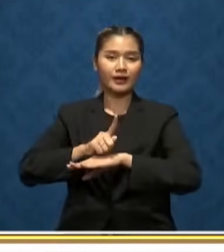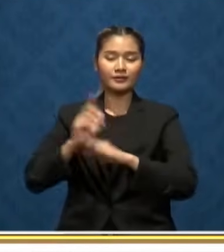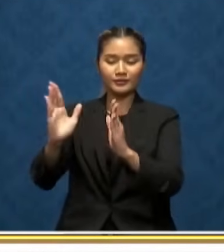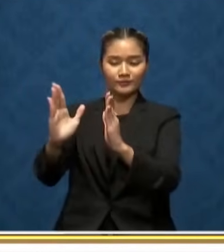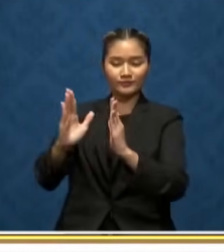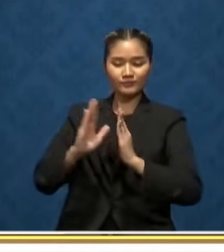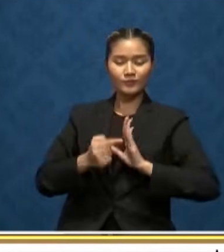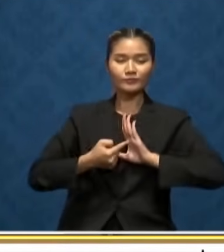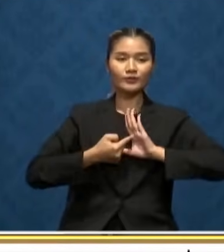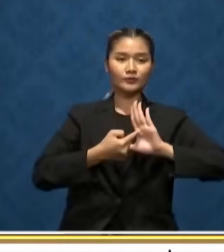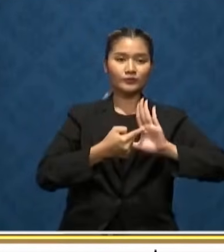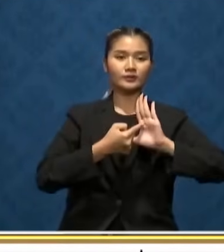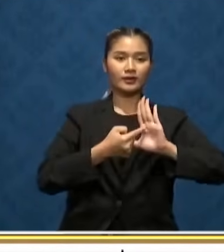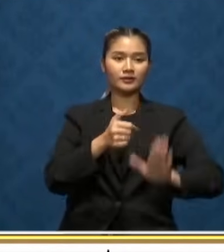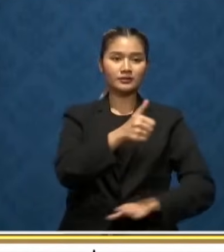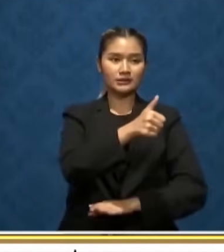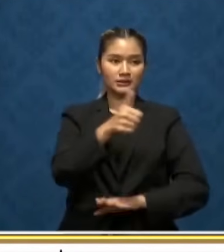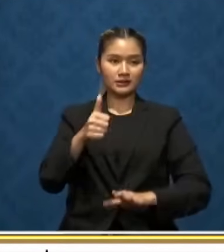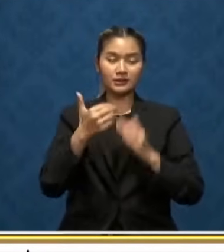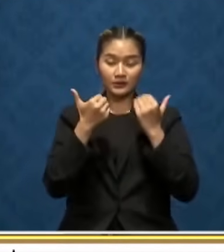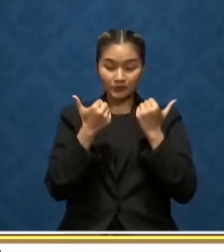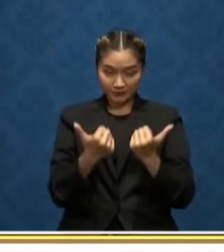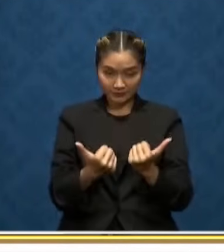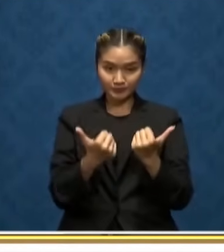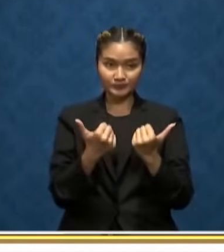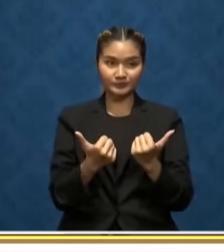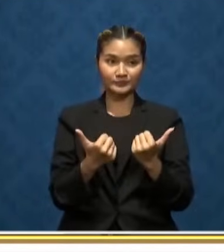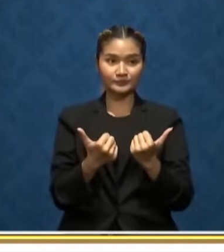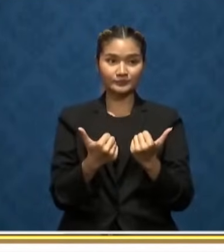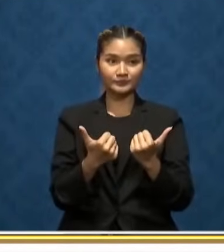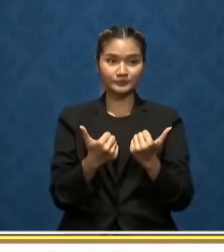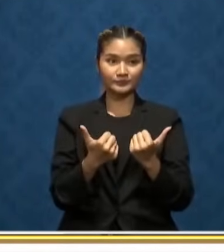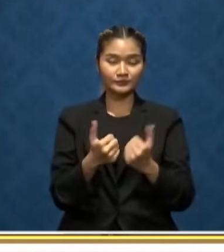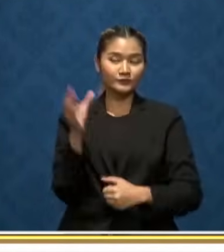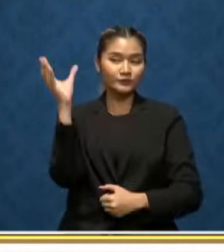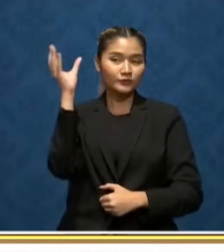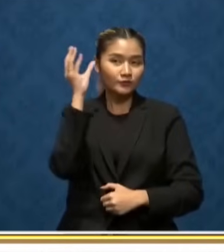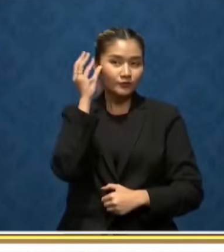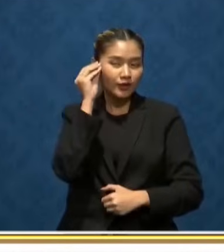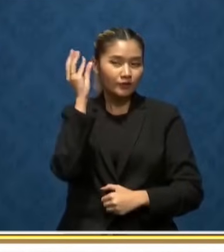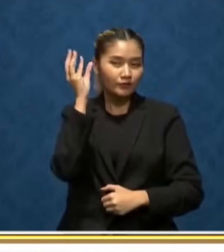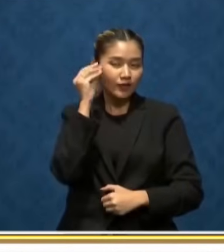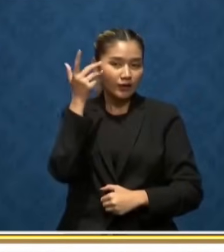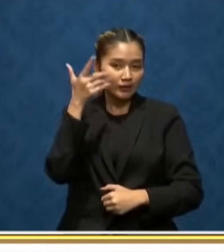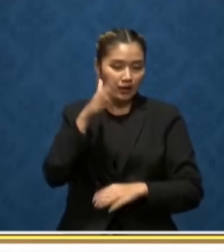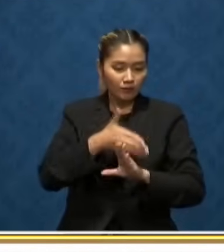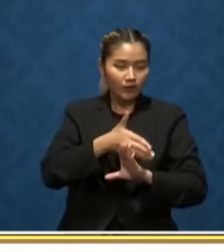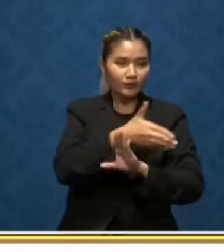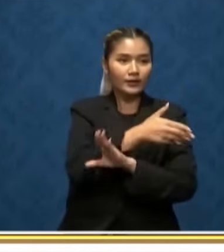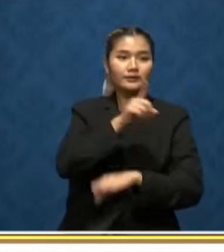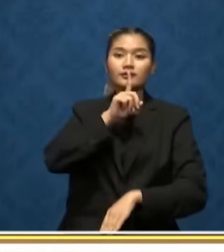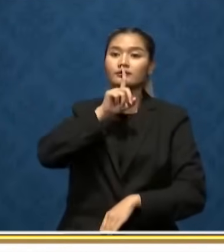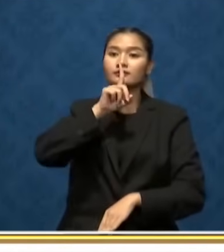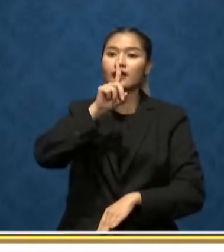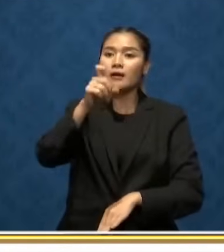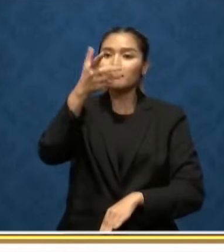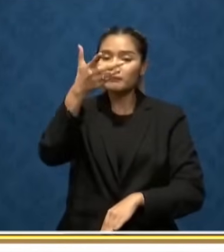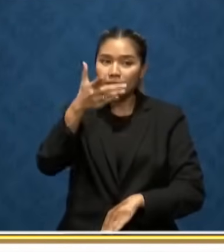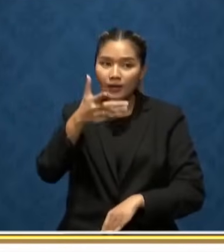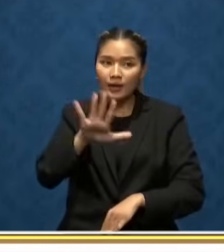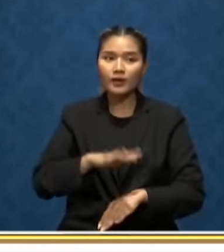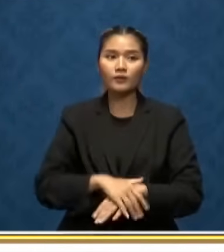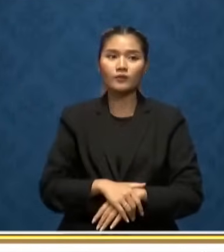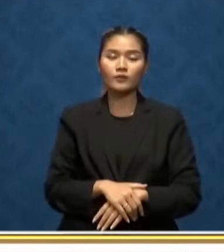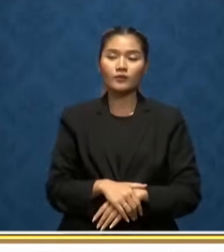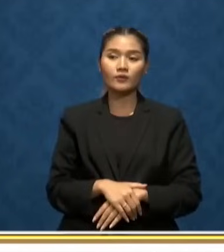มขออนุญาตกราบเรียนท่านประธานนะครับสิ่งที่ผมถามท่านไว้ท่านยังไม่ตอบผมเลยสัญญ